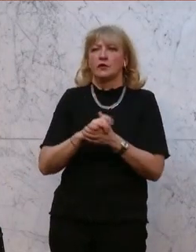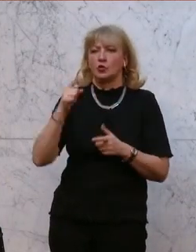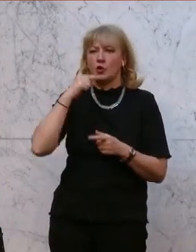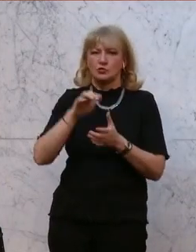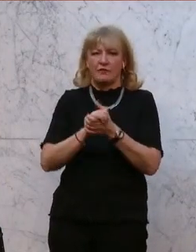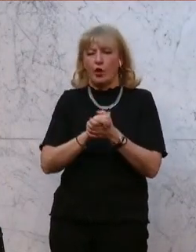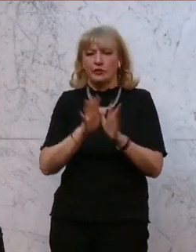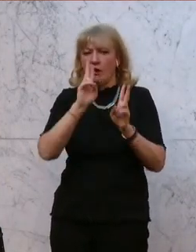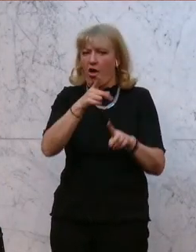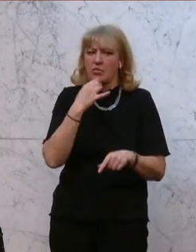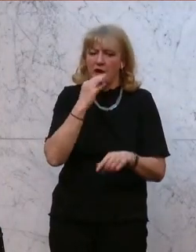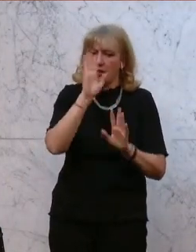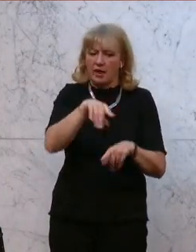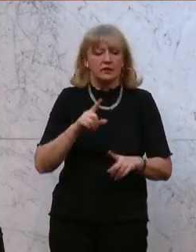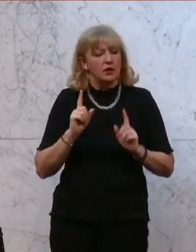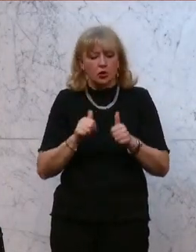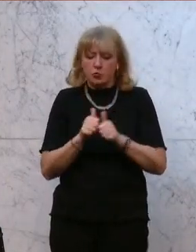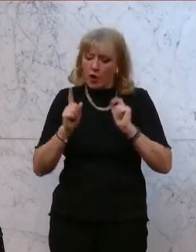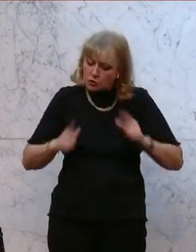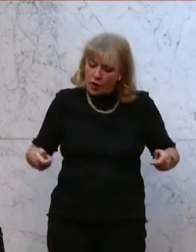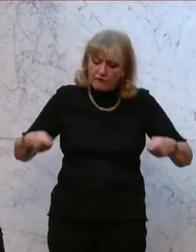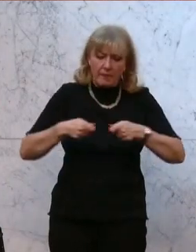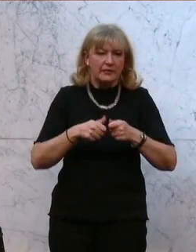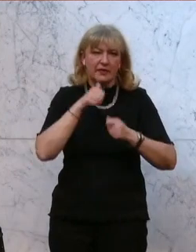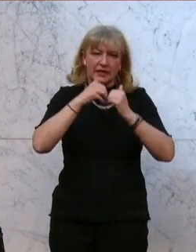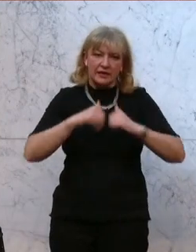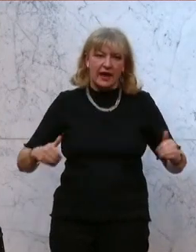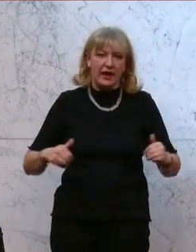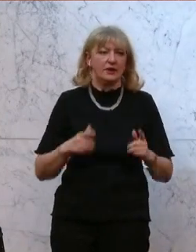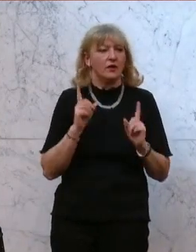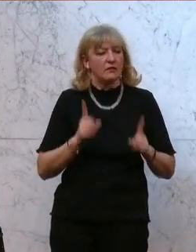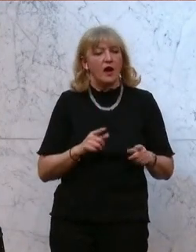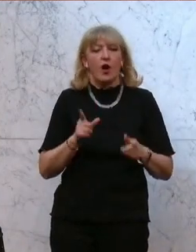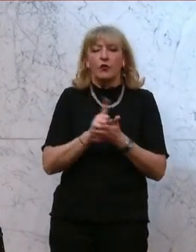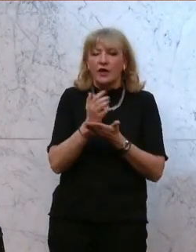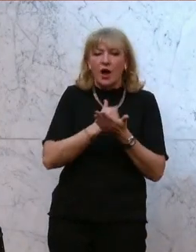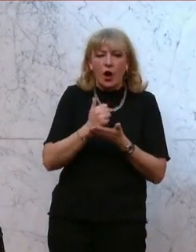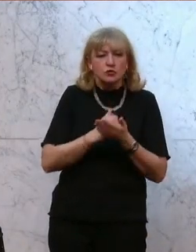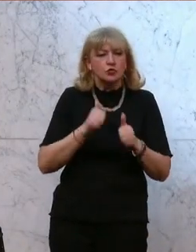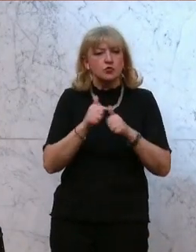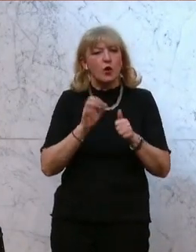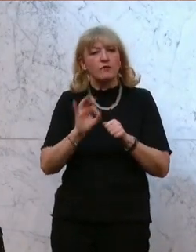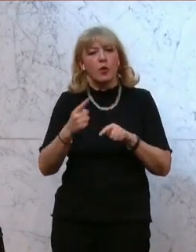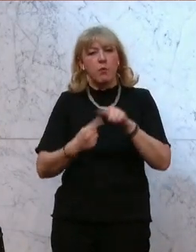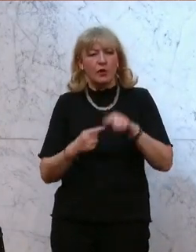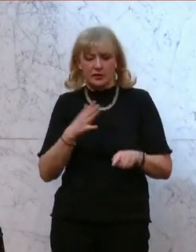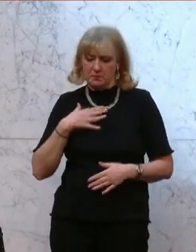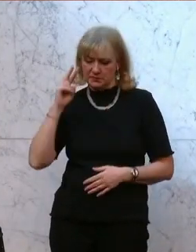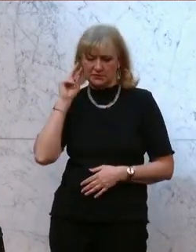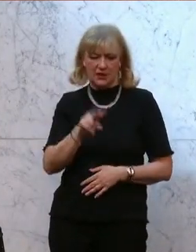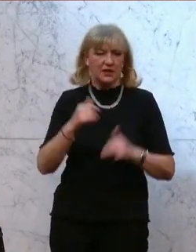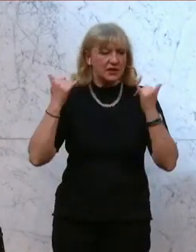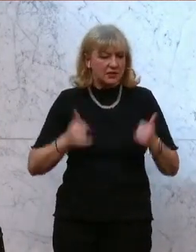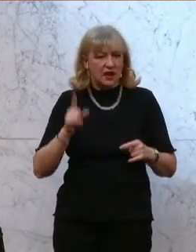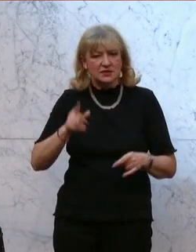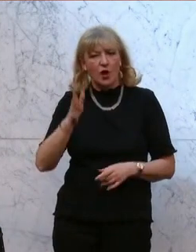dabei. Sport soll verbinden und nicht trennen. Und die Instrumentalisierung des Sports für politische Zwecke ist aus unserer Sicht jetzt und auch